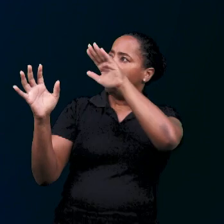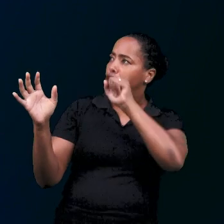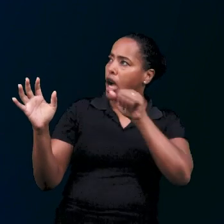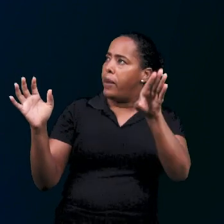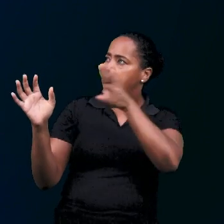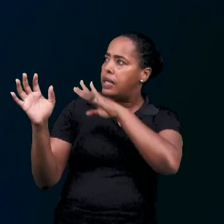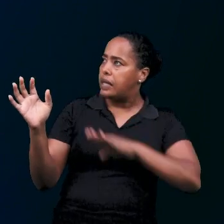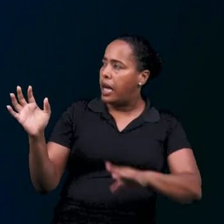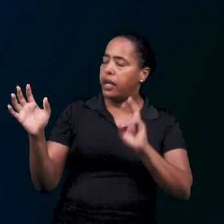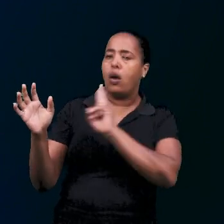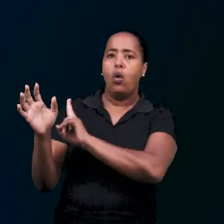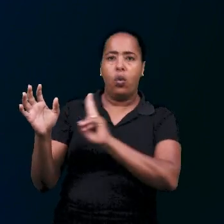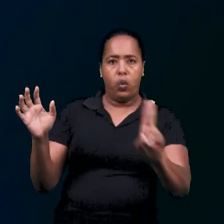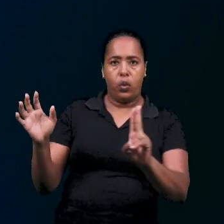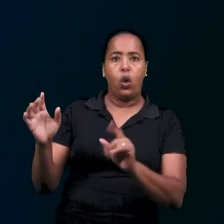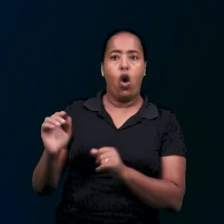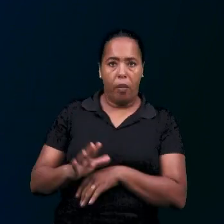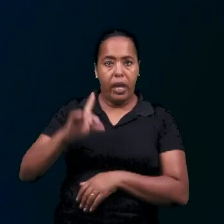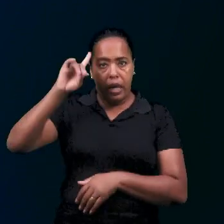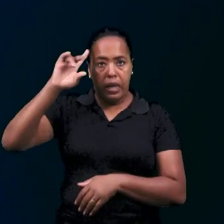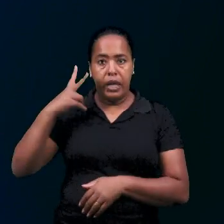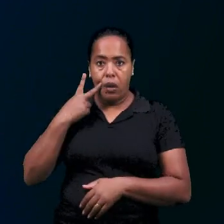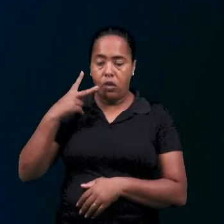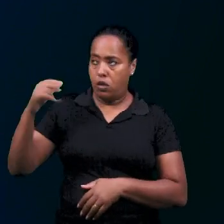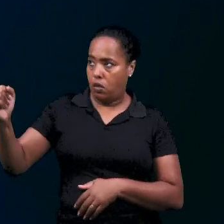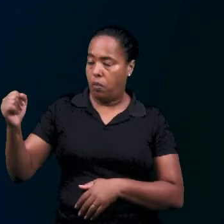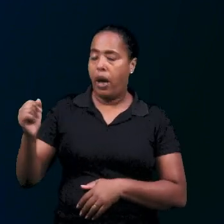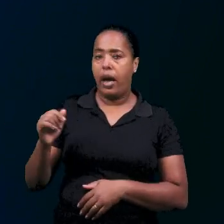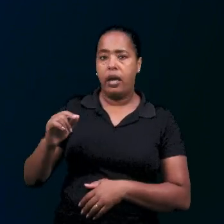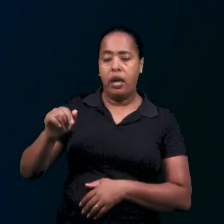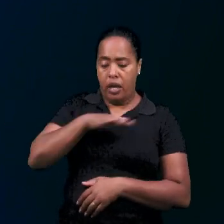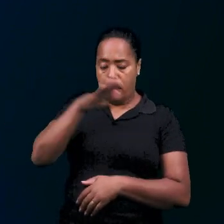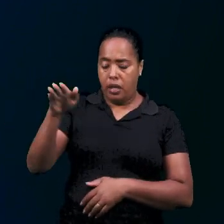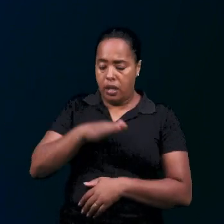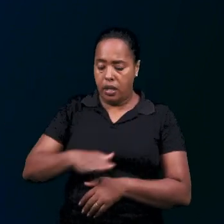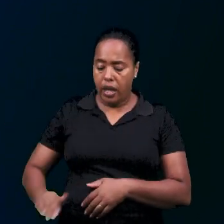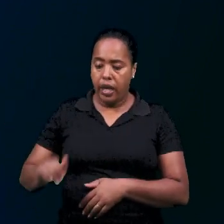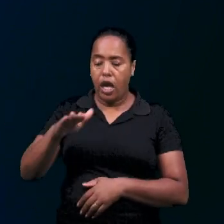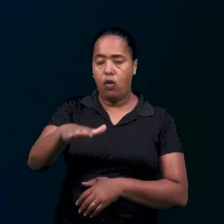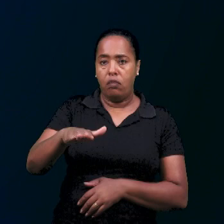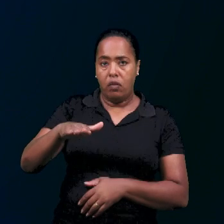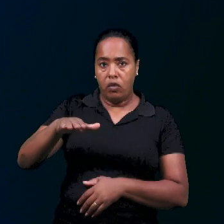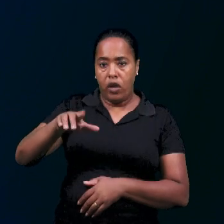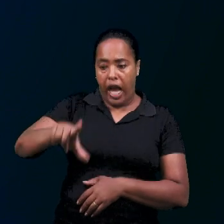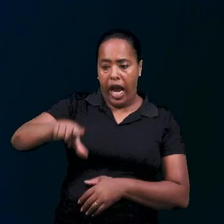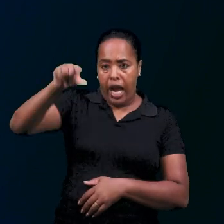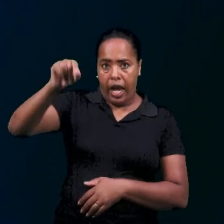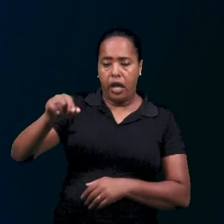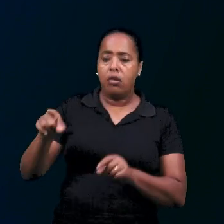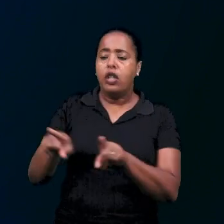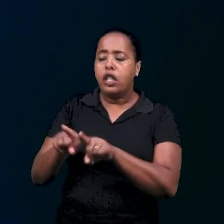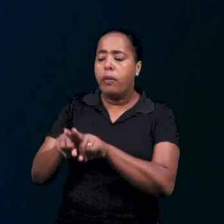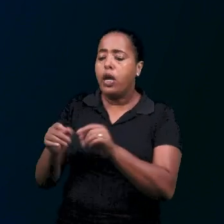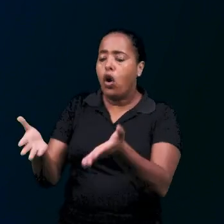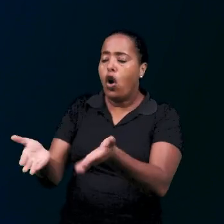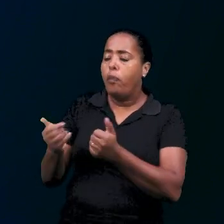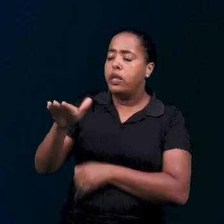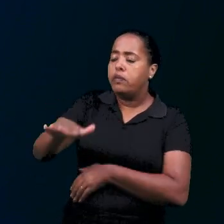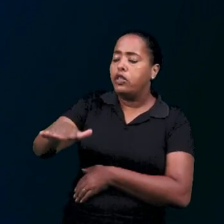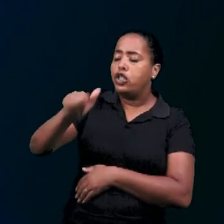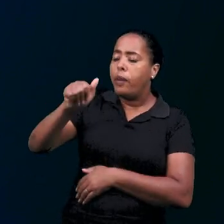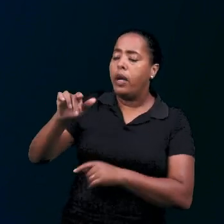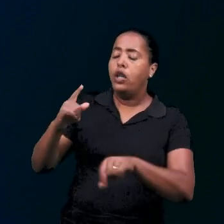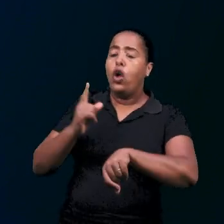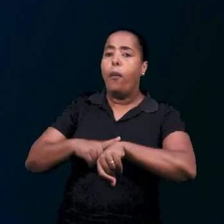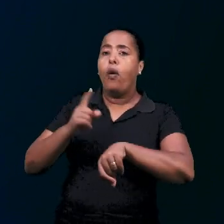le nom, nous montrons qu'à travers la présence de Dieu le Père, présence de Dieu le Père, Zachée avait été élu. Nous pouvons aussi observer